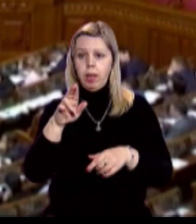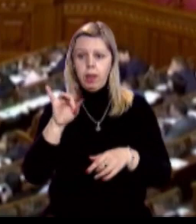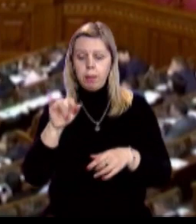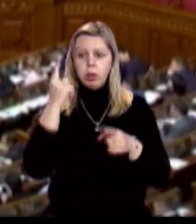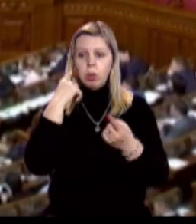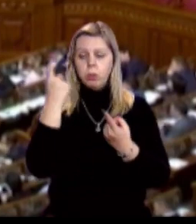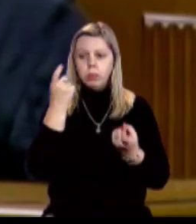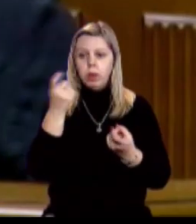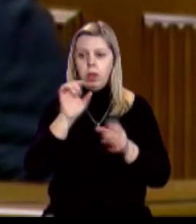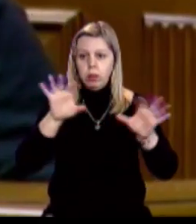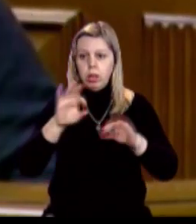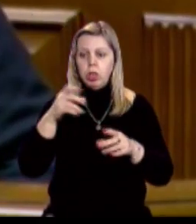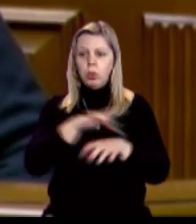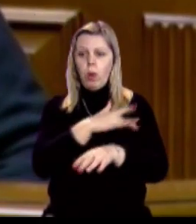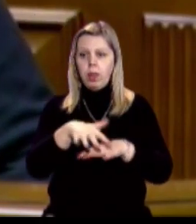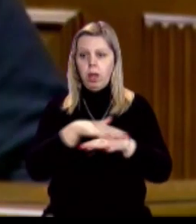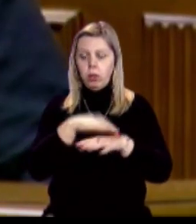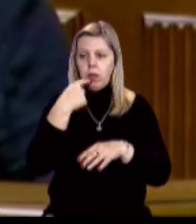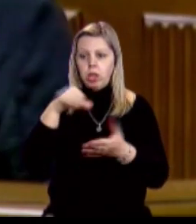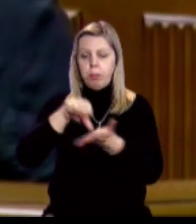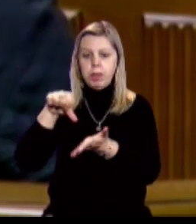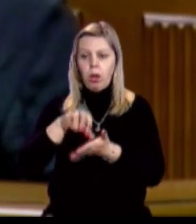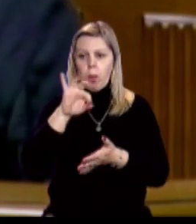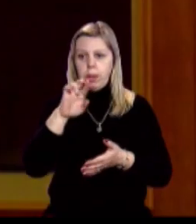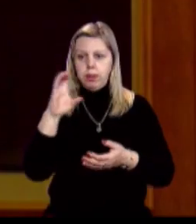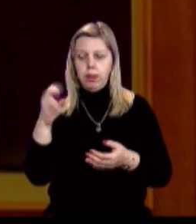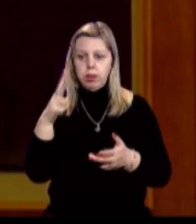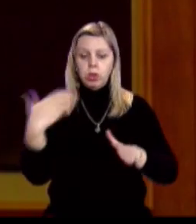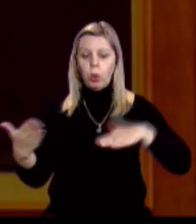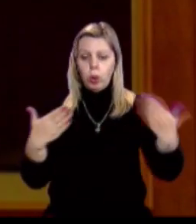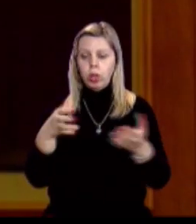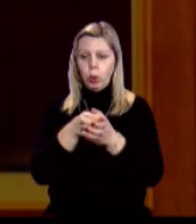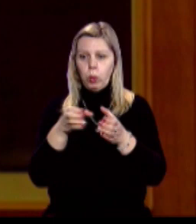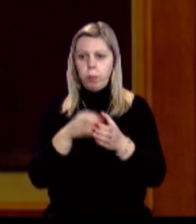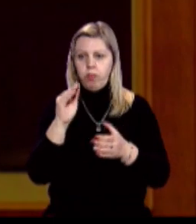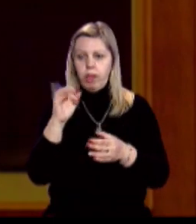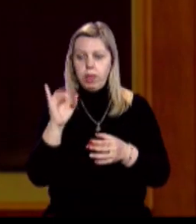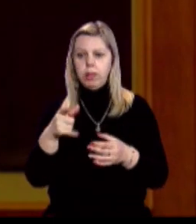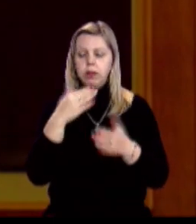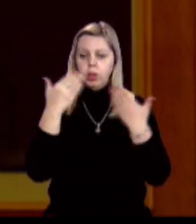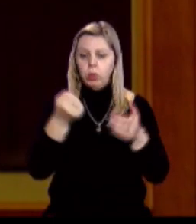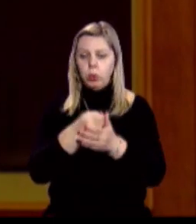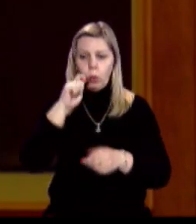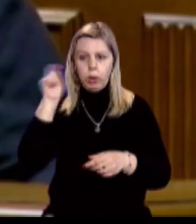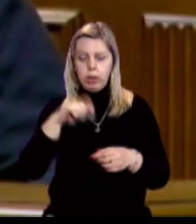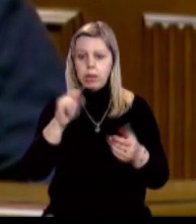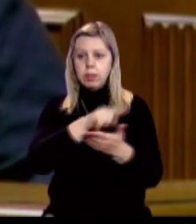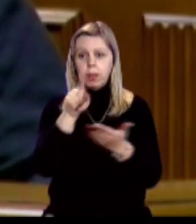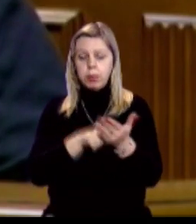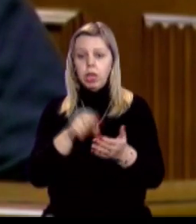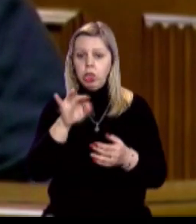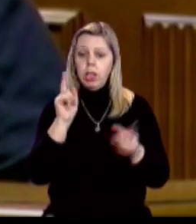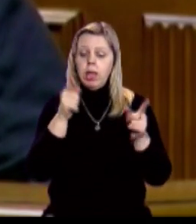озвучує позицію усієї фракції «Слуга народу». Каже, представник ОБСЄ у тристоронній контактній групі Мартін Сайдік звернувся до України та запитав,